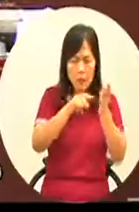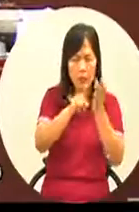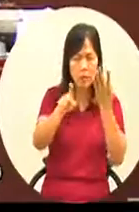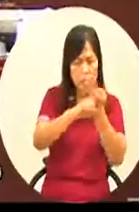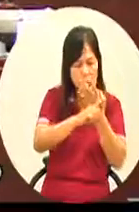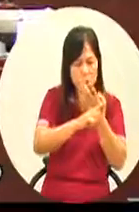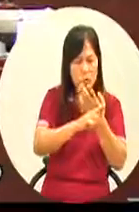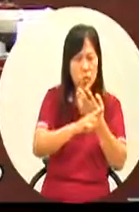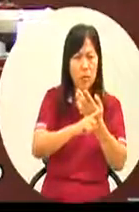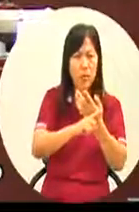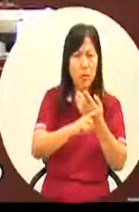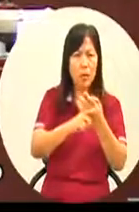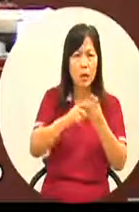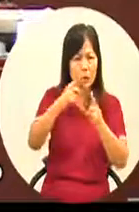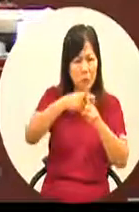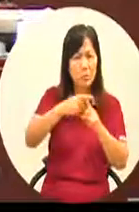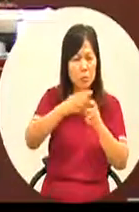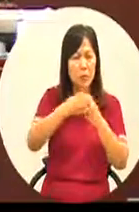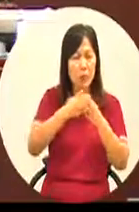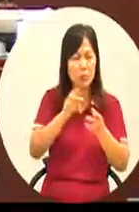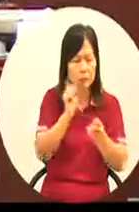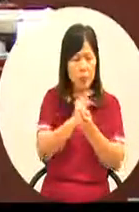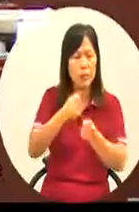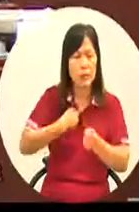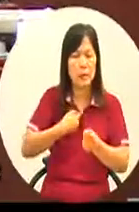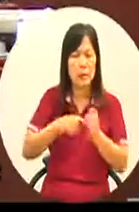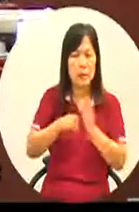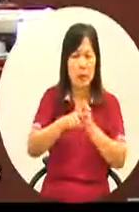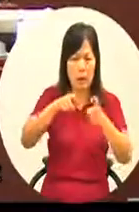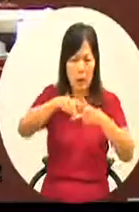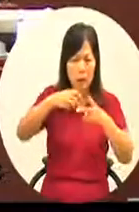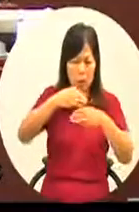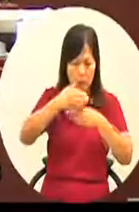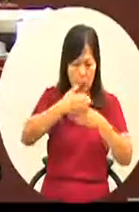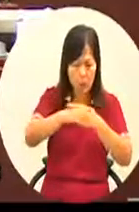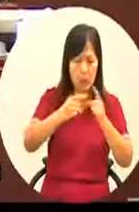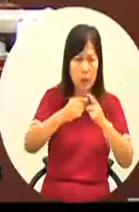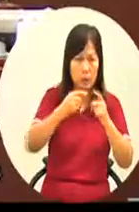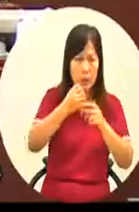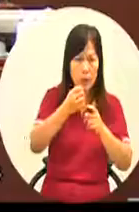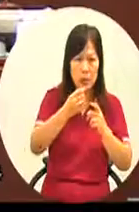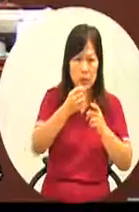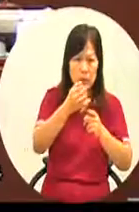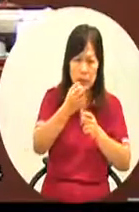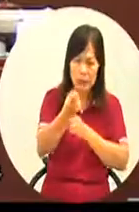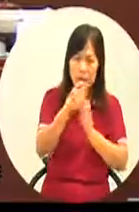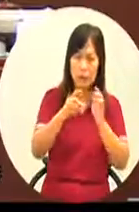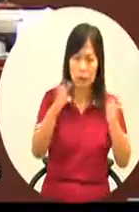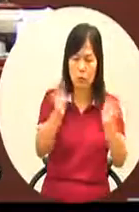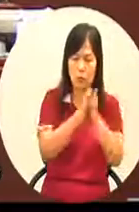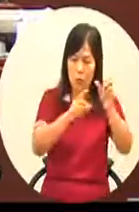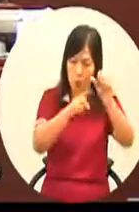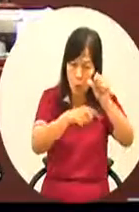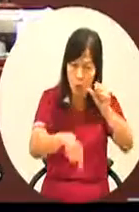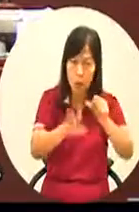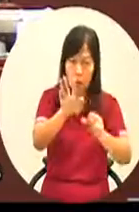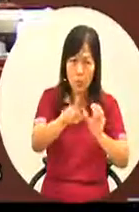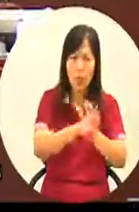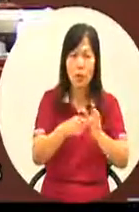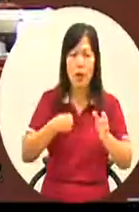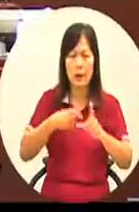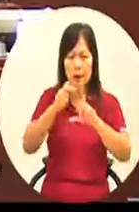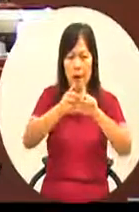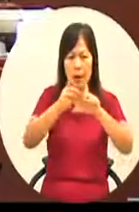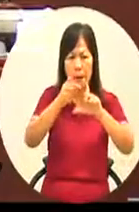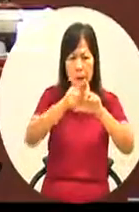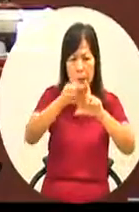咧。 啊，但是因为这個，因为阮的工程人力价吼，有五个，有五个。所以我的这个部分，我会跟我的区长